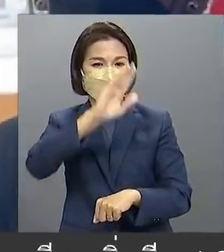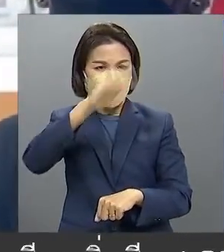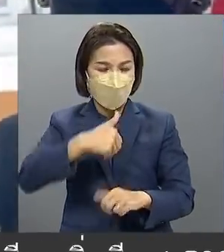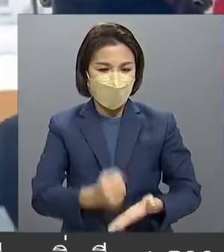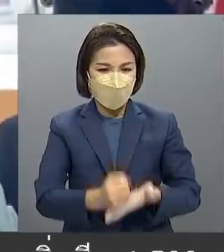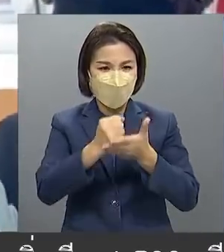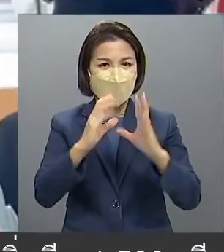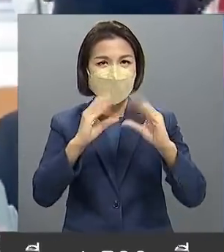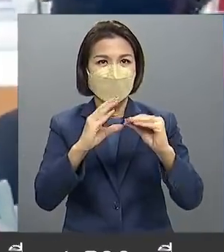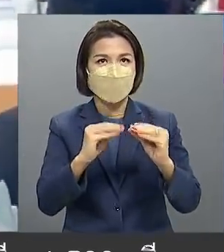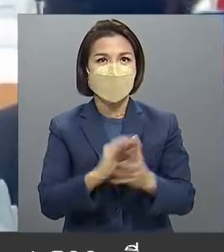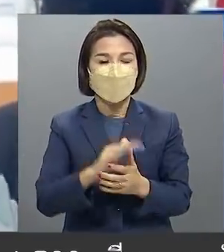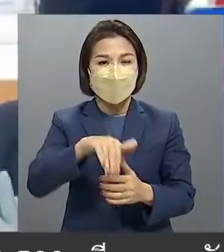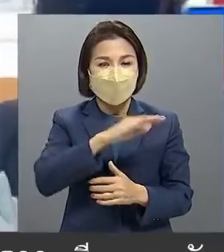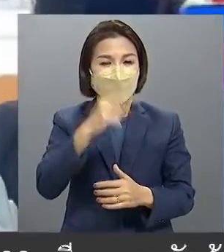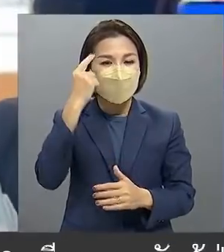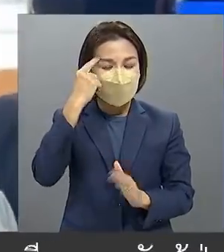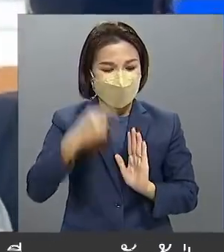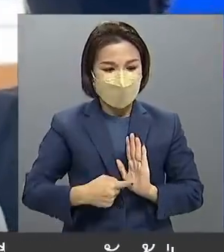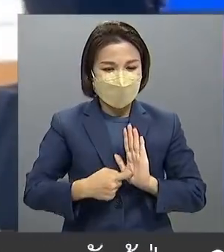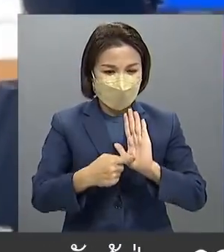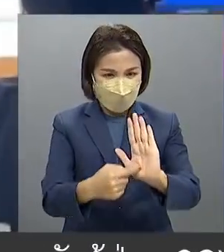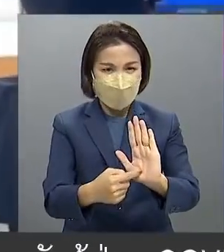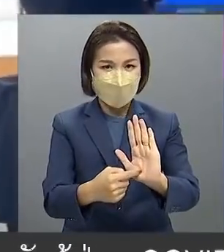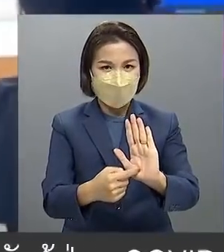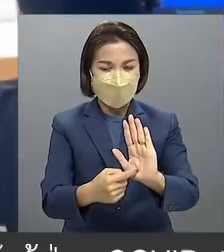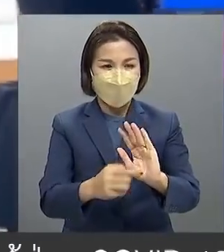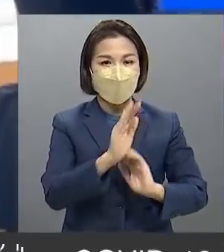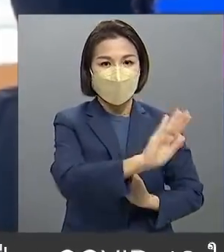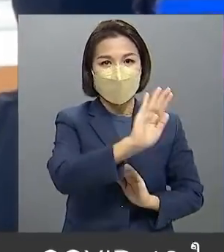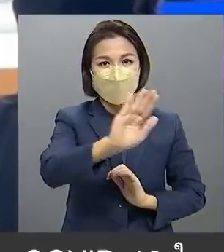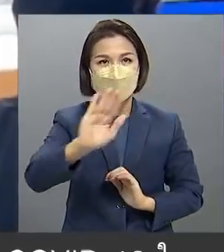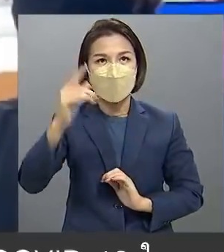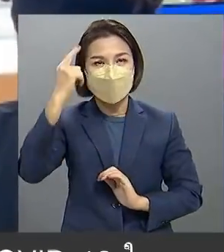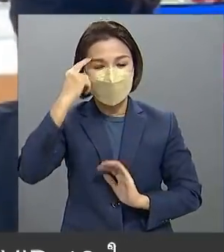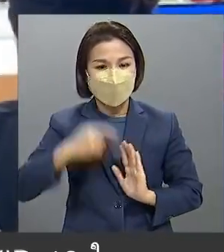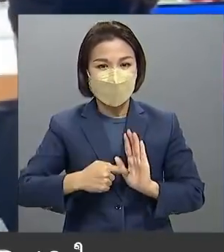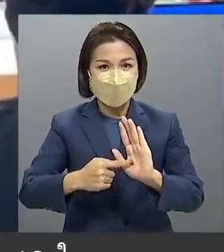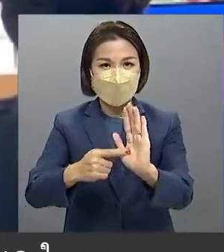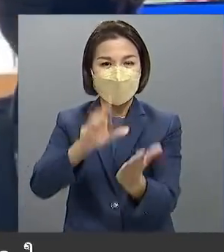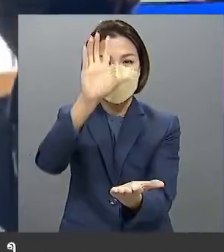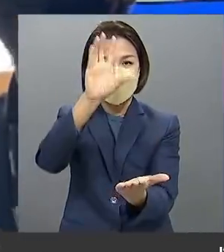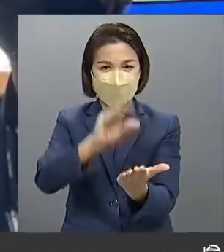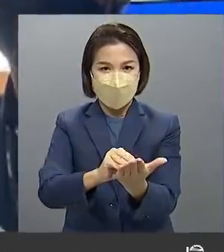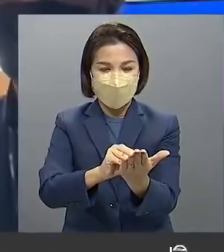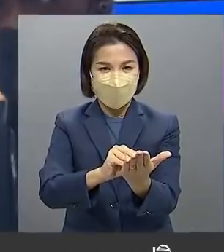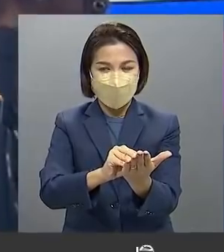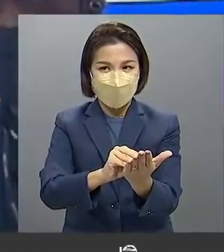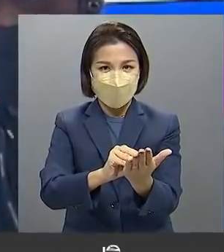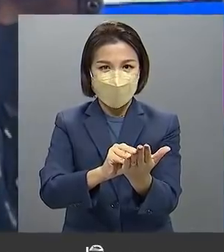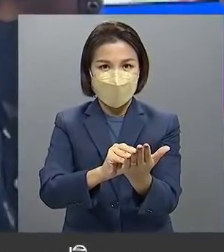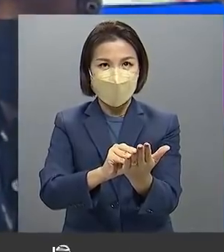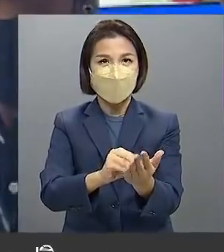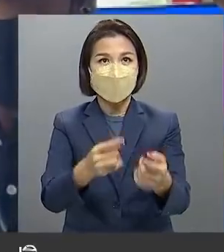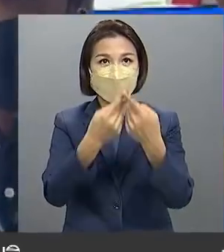ให้ความเห็นของแต่ละท่านเข้าไปเขาก็บันทึกไว้แต่ไม่ได้หมายความว่าอันนั้นคือแนวปฏิบั